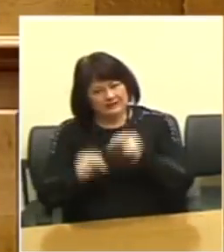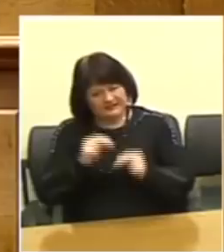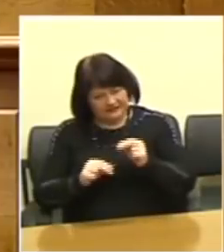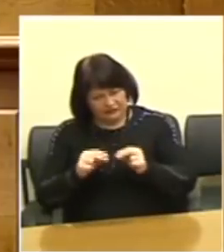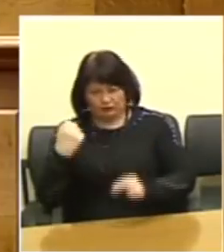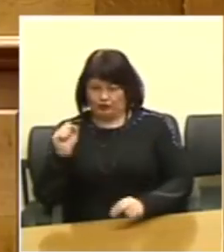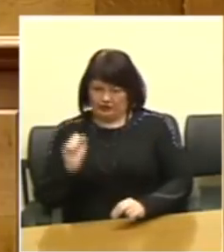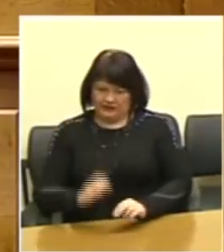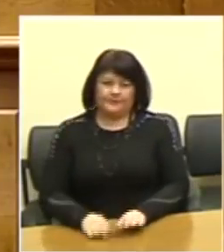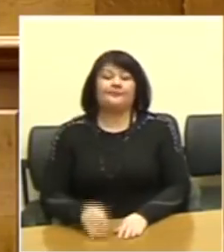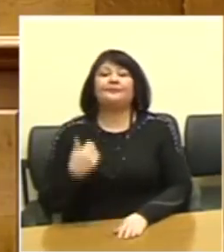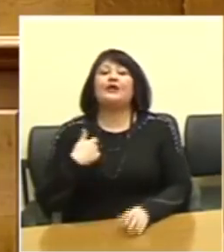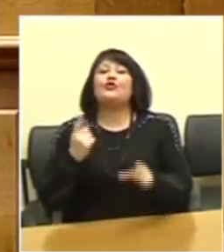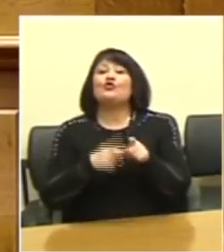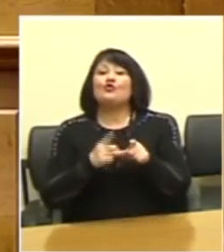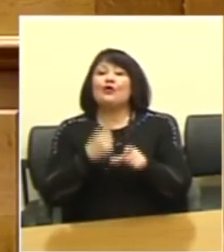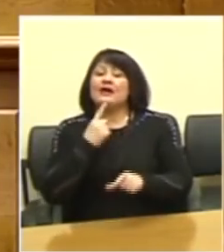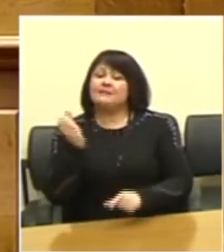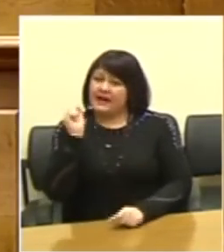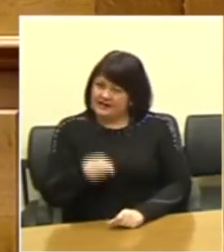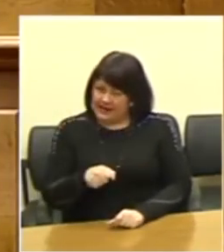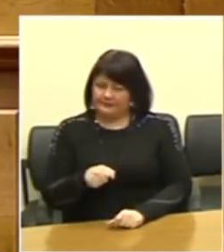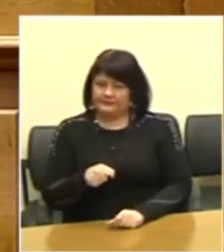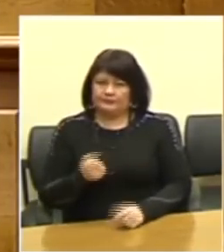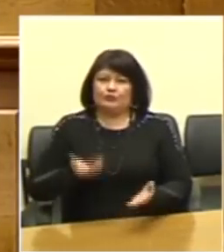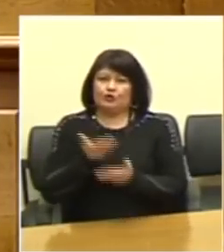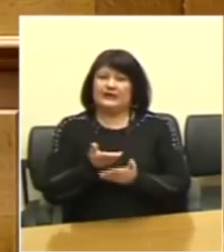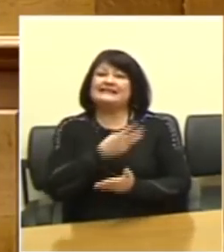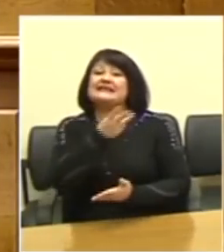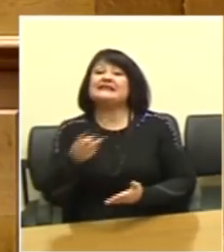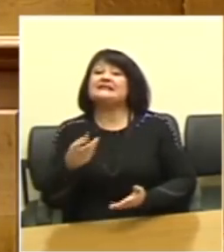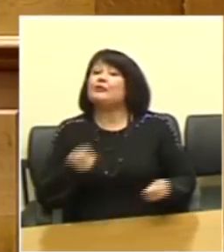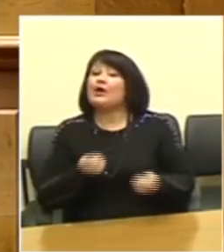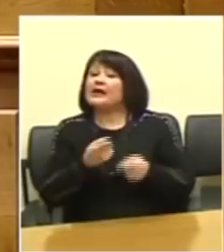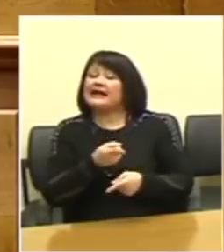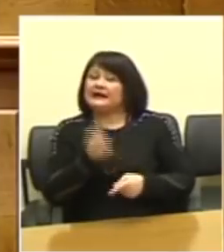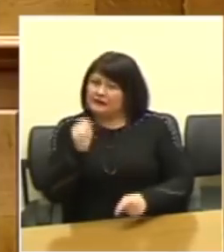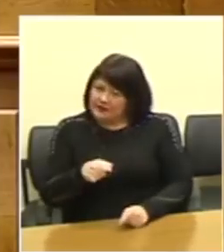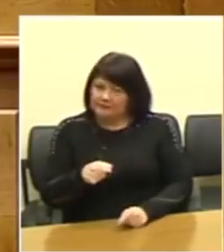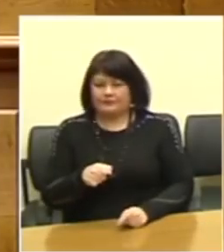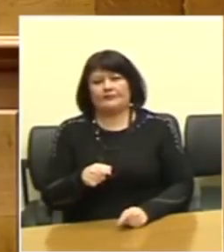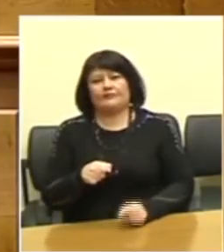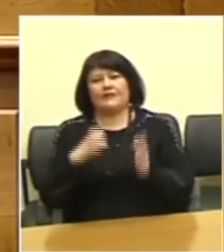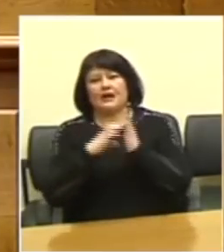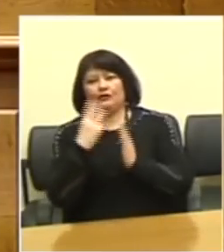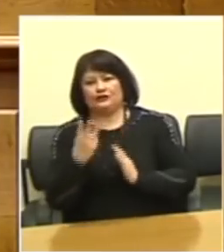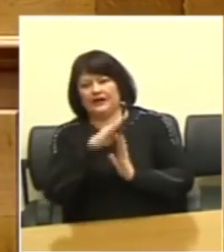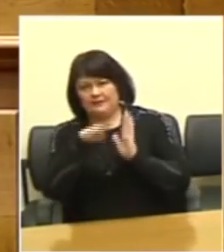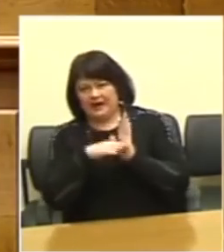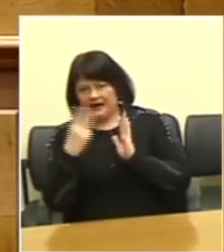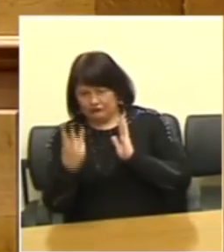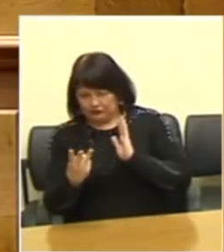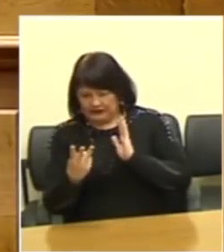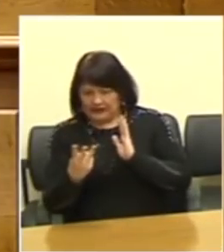ΚΚΕ ψήφισε υπέρ στις προτάσεις του ΣΥΡΙΖΑ για το άρθρο 3 παράγραφος